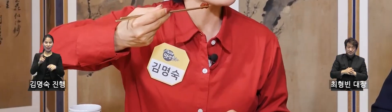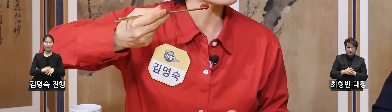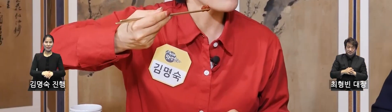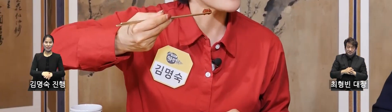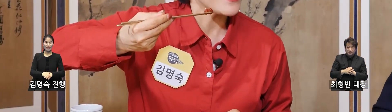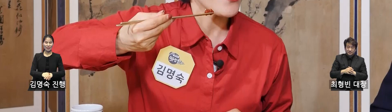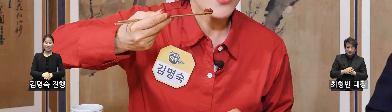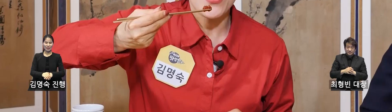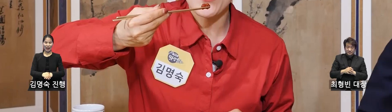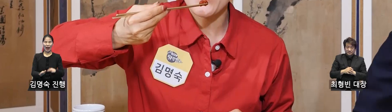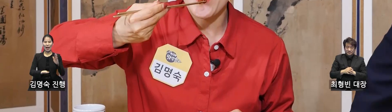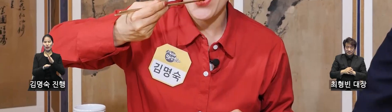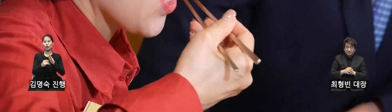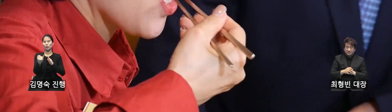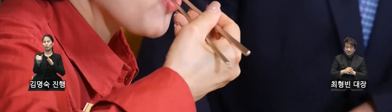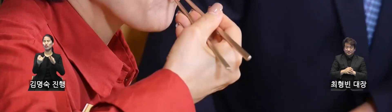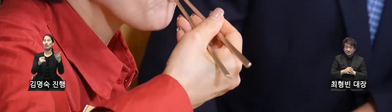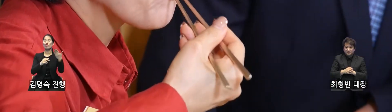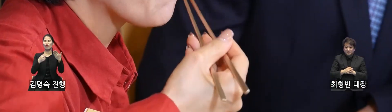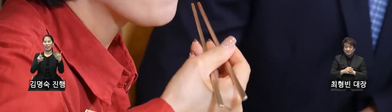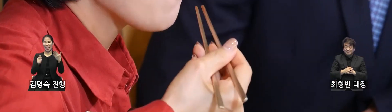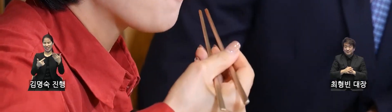제가 죽었구나 예